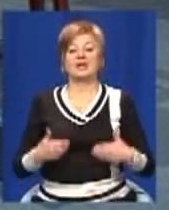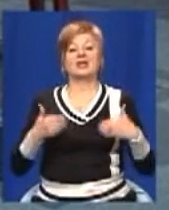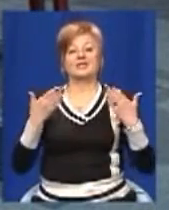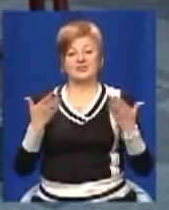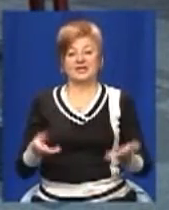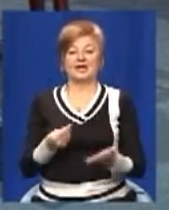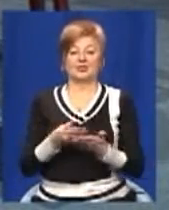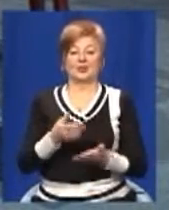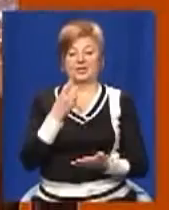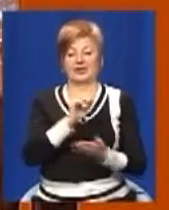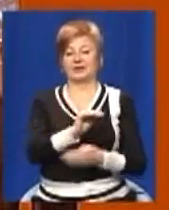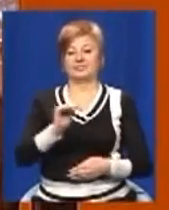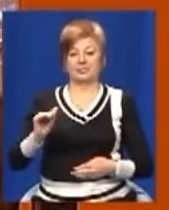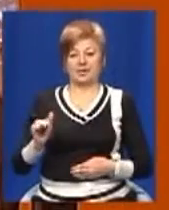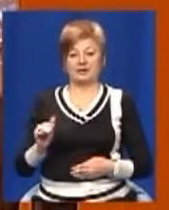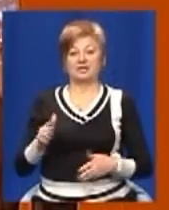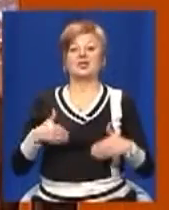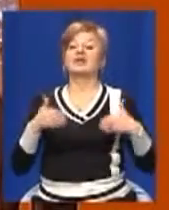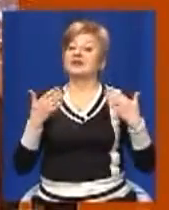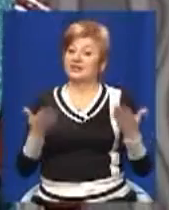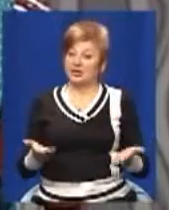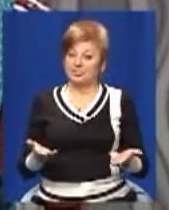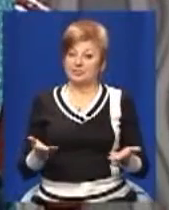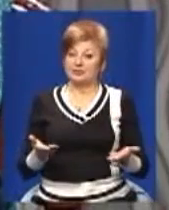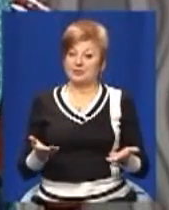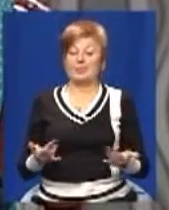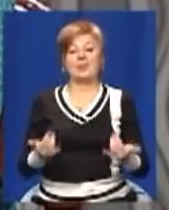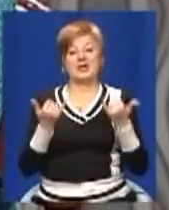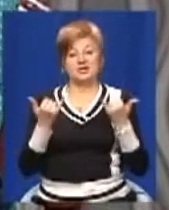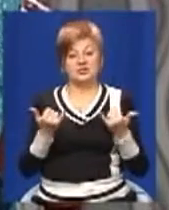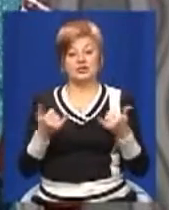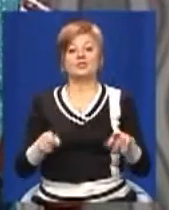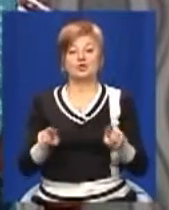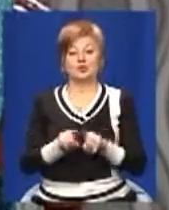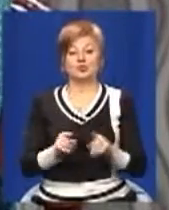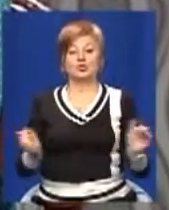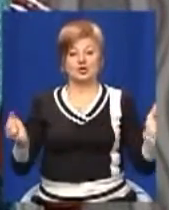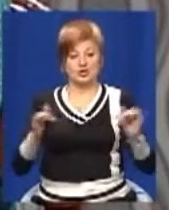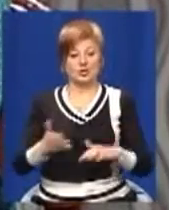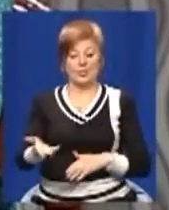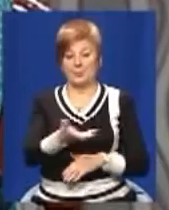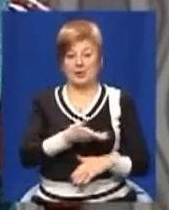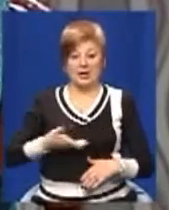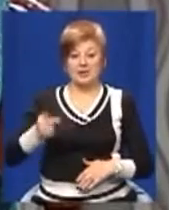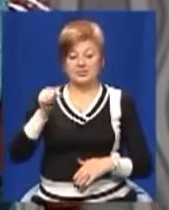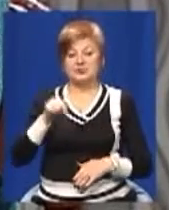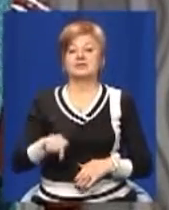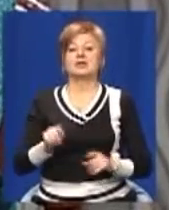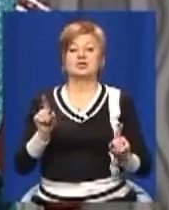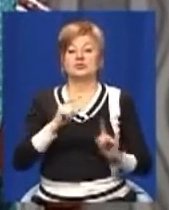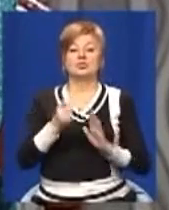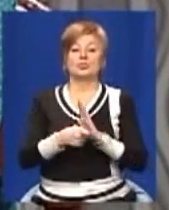Вітаю, шановні телеглядачі! Вітаю! Сьогодні ми також зібралися з вами у цій студії,